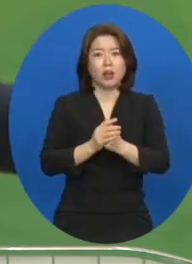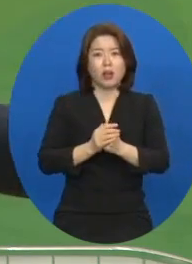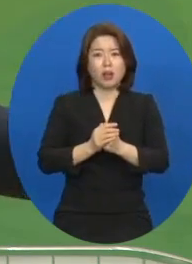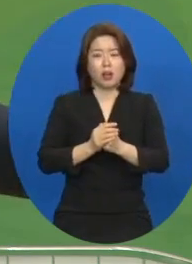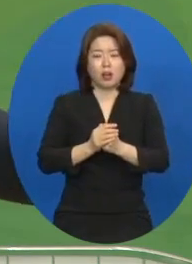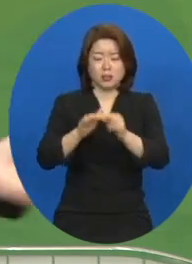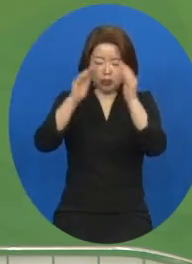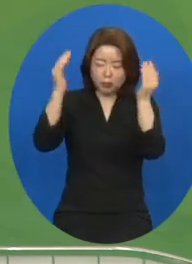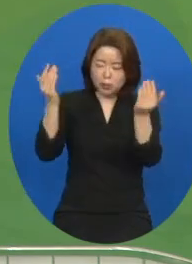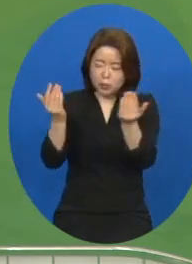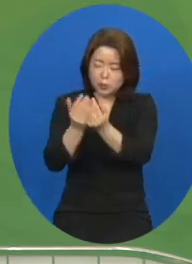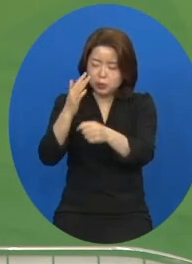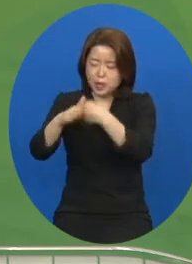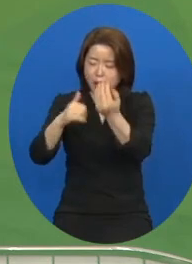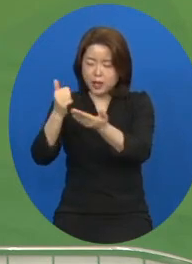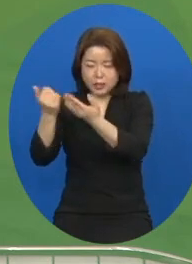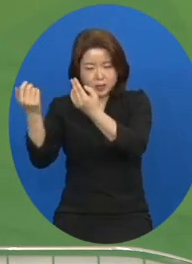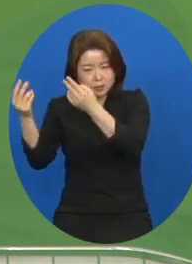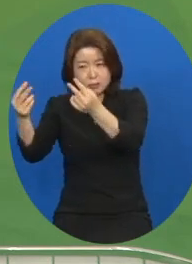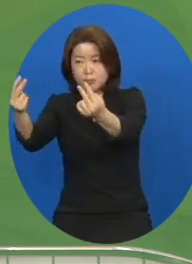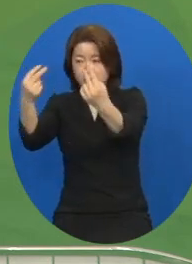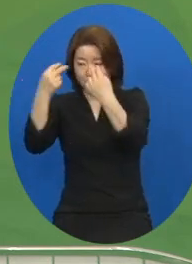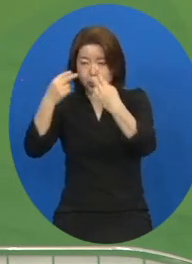것을 하나님이 다 보고 아시는데